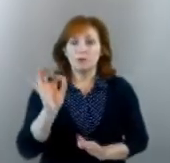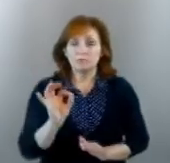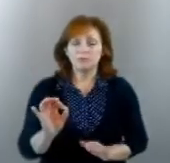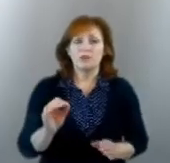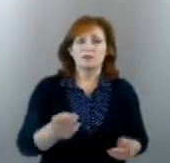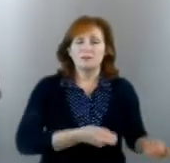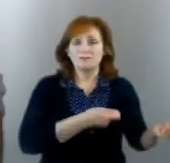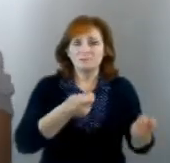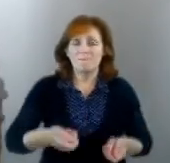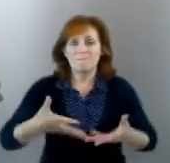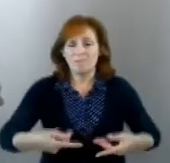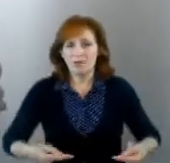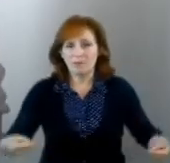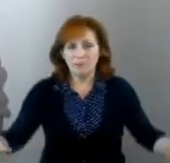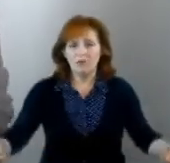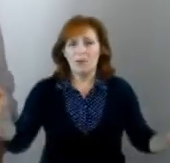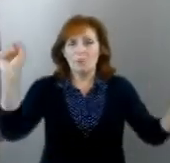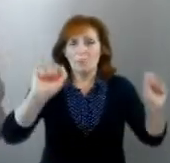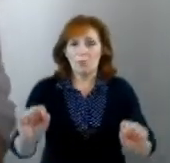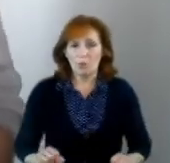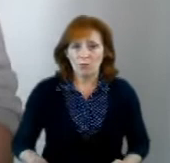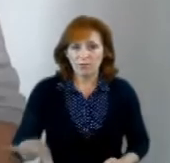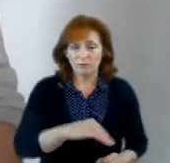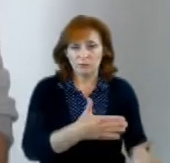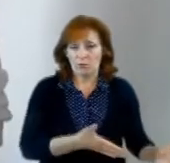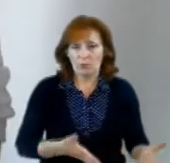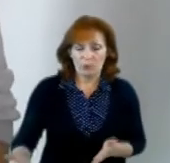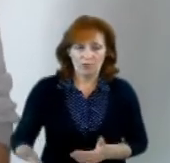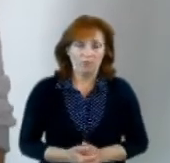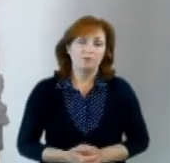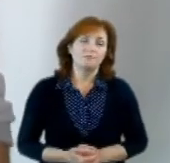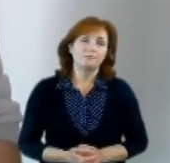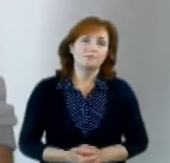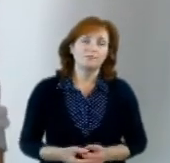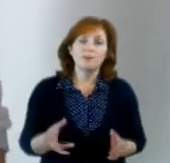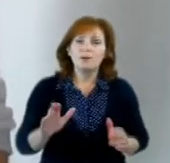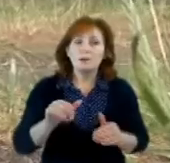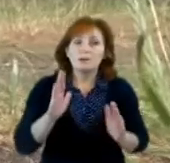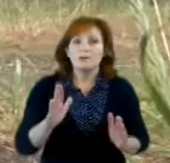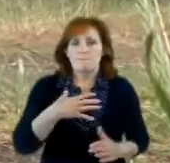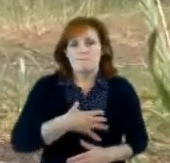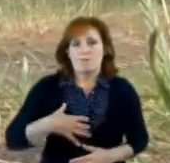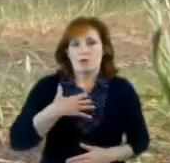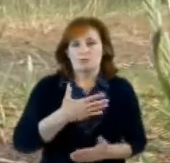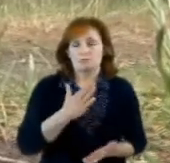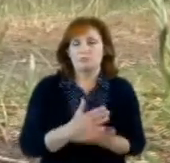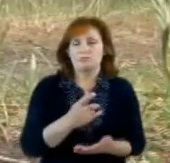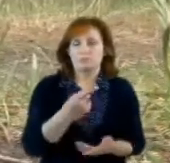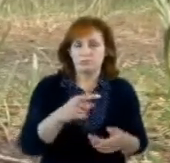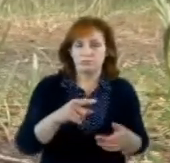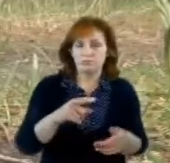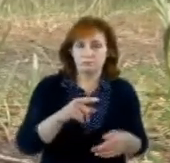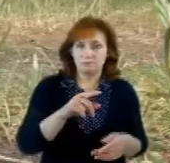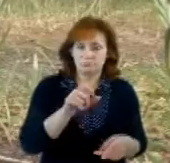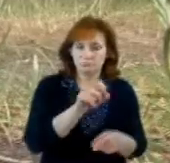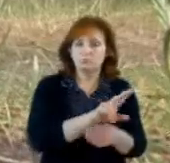це все. І вже готово. Саме треба врач. Усе саме головне. Лікаря для Чорнотичів шукають